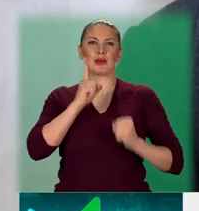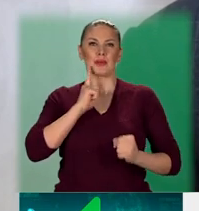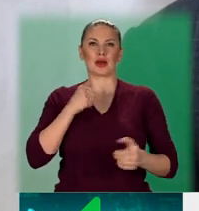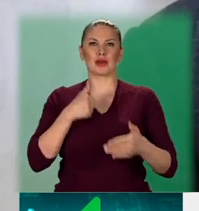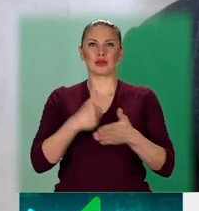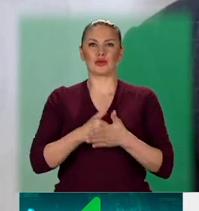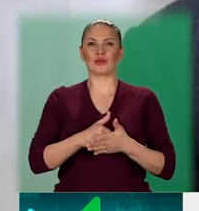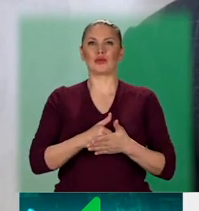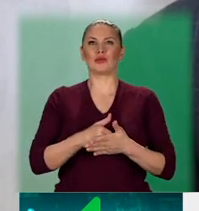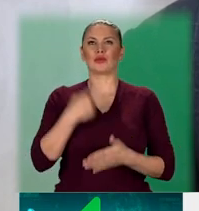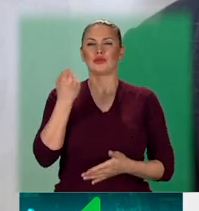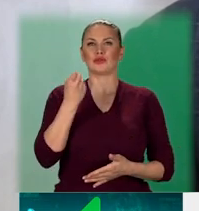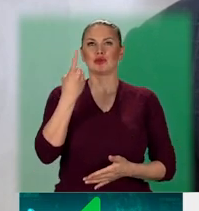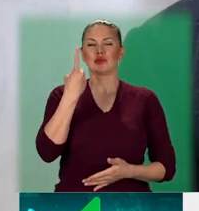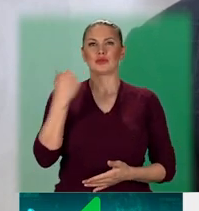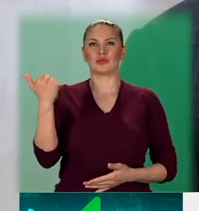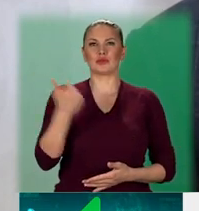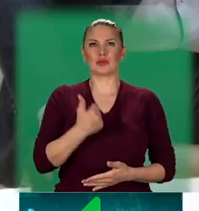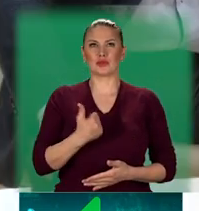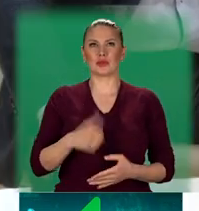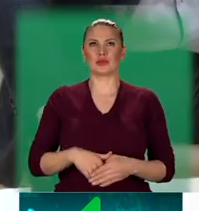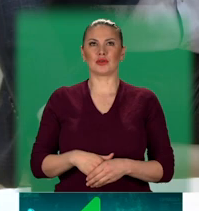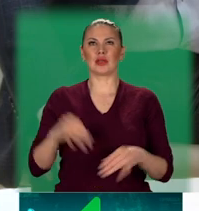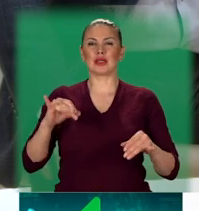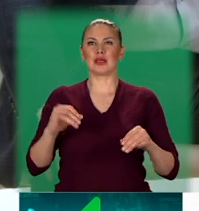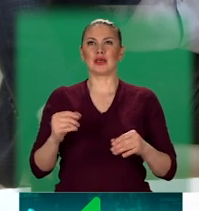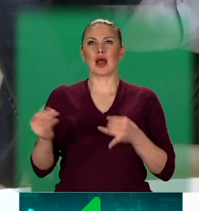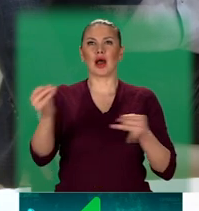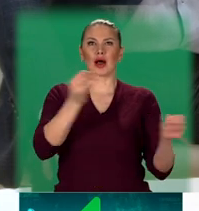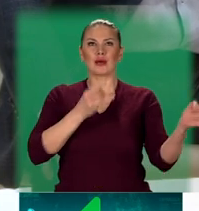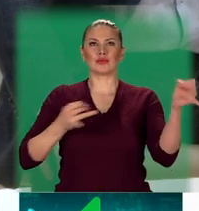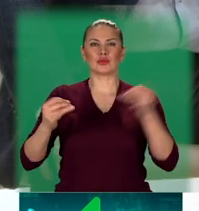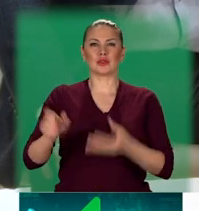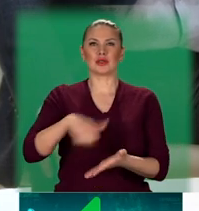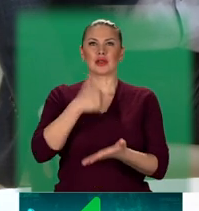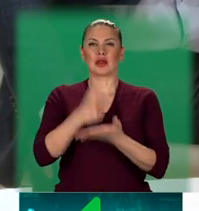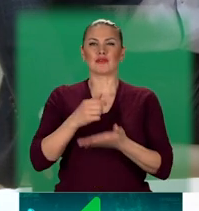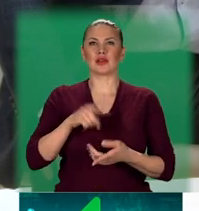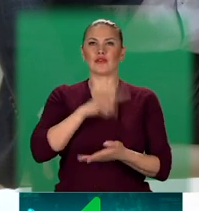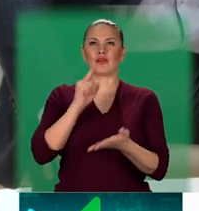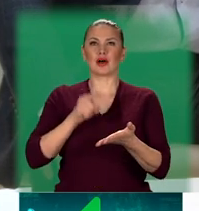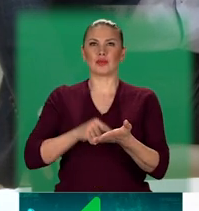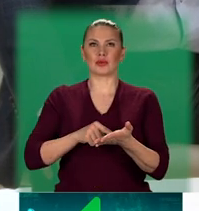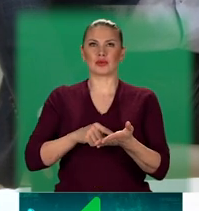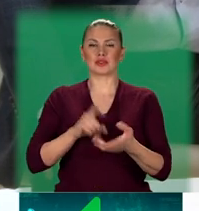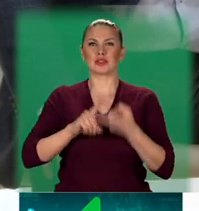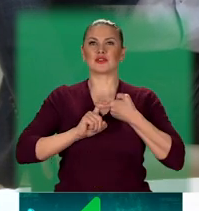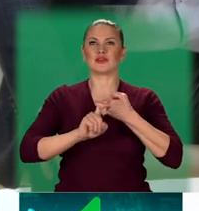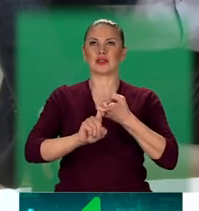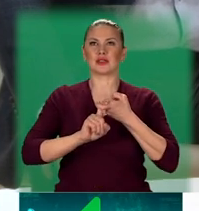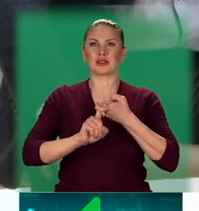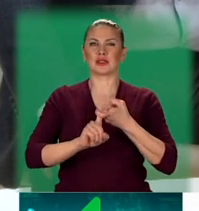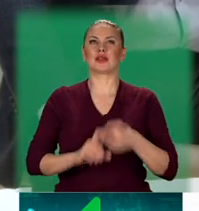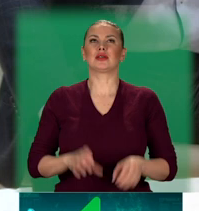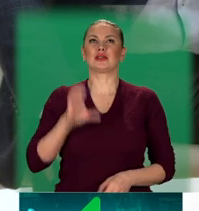Лимаренко с представителями региональных ведомств поднял самые волнующие вопросы, связанные с пандемией коронавируса. Сейчас в Сахалинской области 5 зараженных